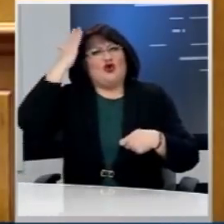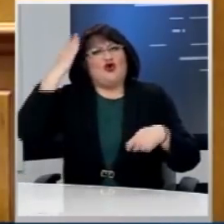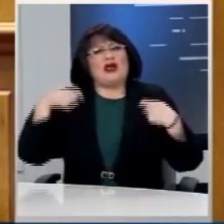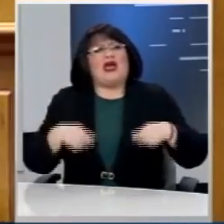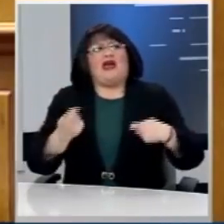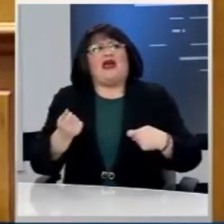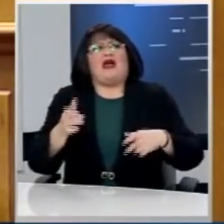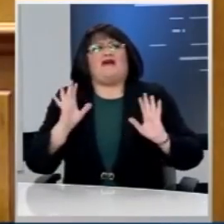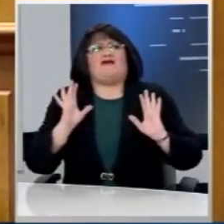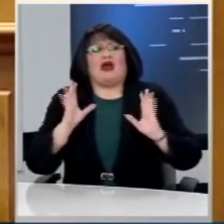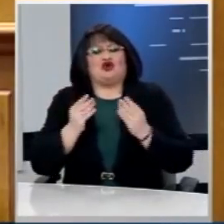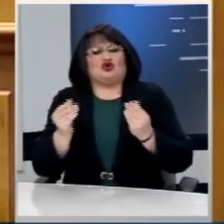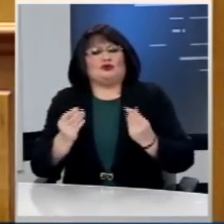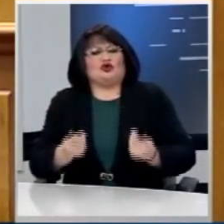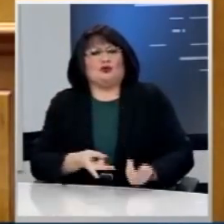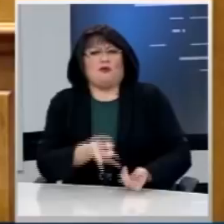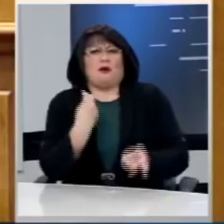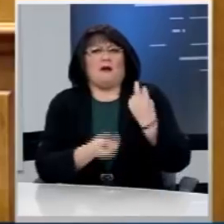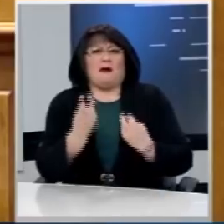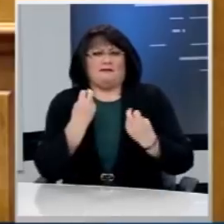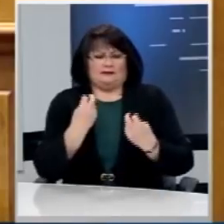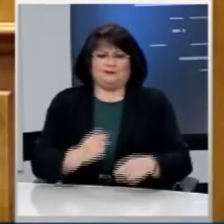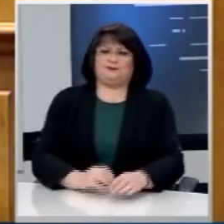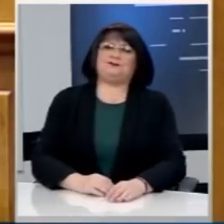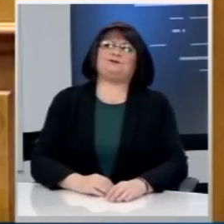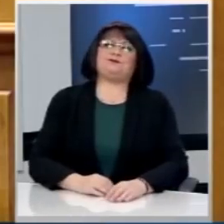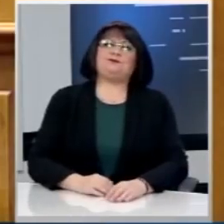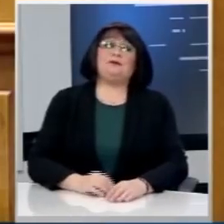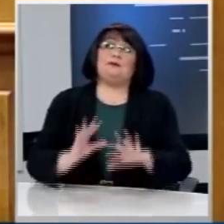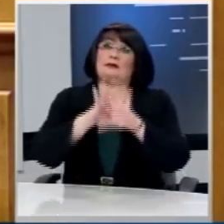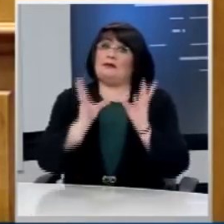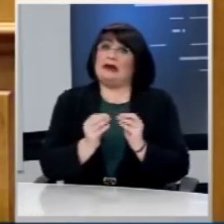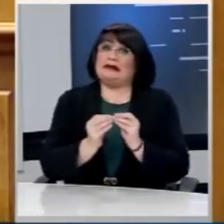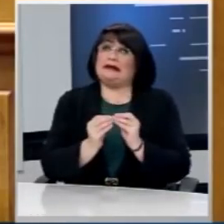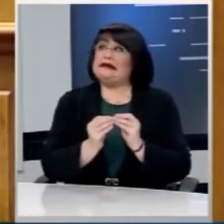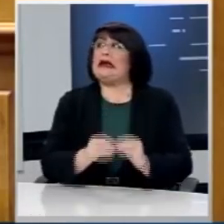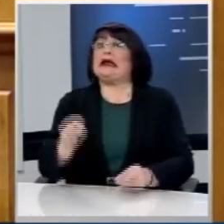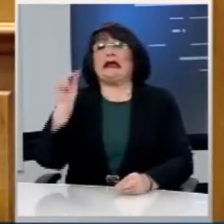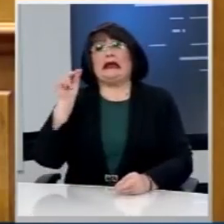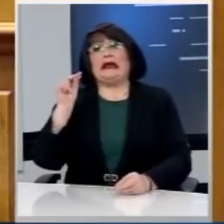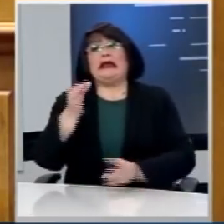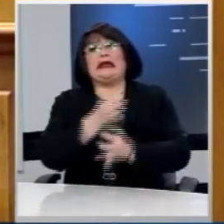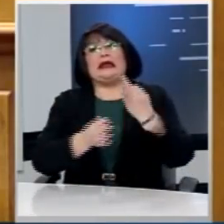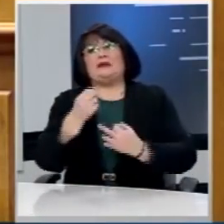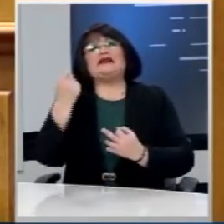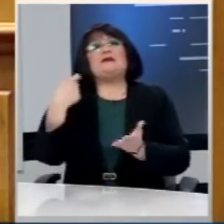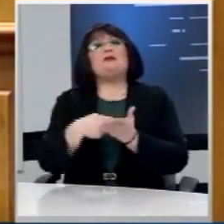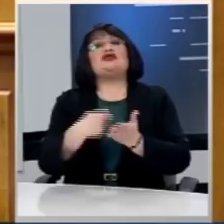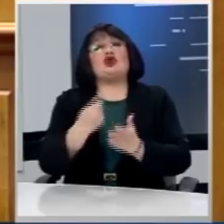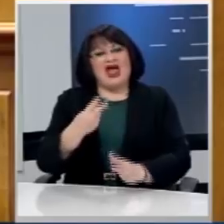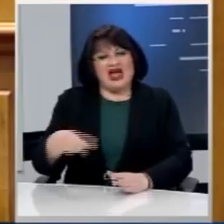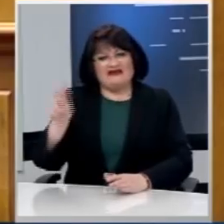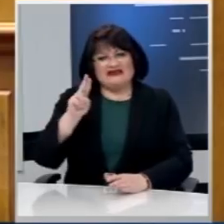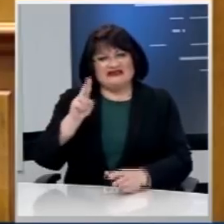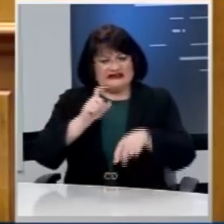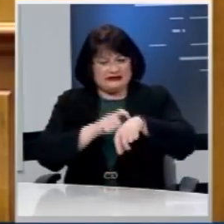με διάφορους τρόπους. Γιατί ενώ γενικά υπόσχεστε αύξηση του μισθού,